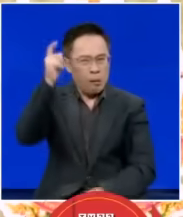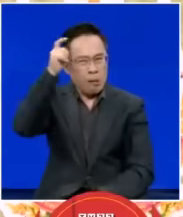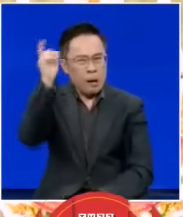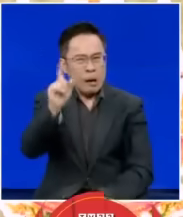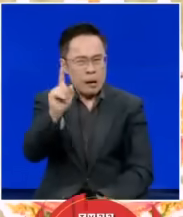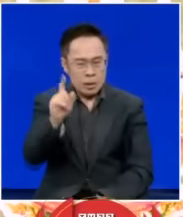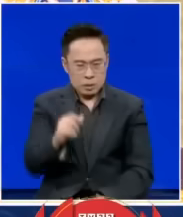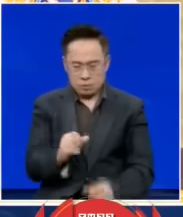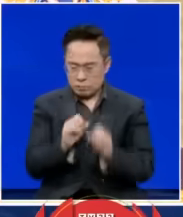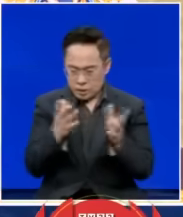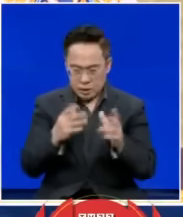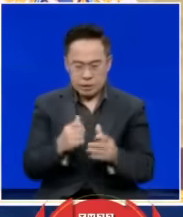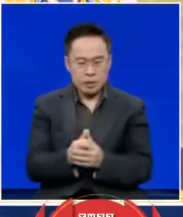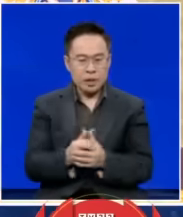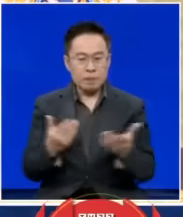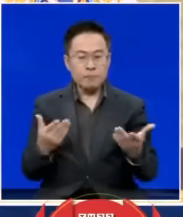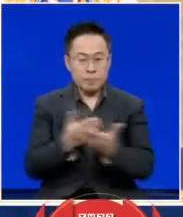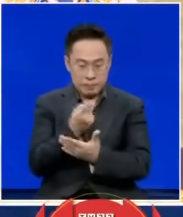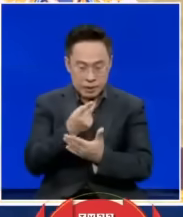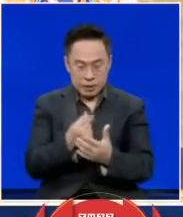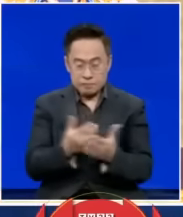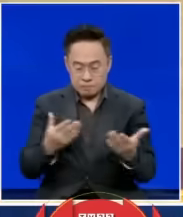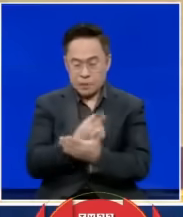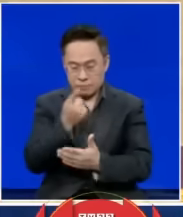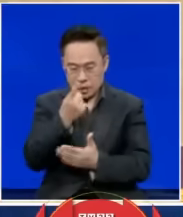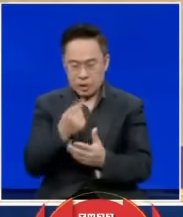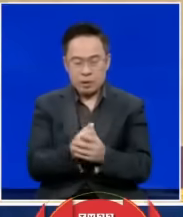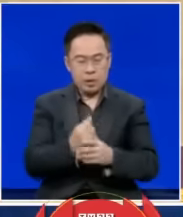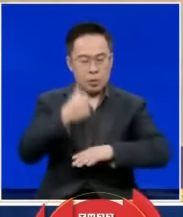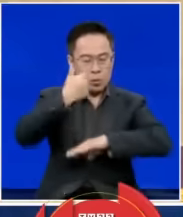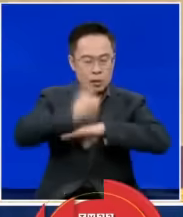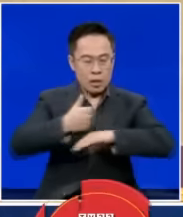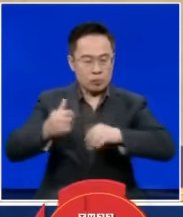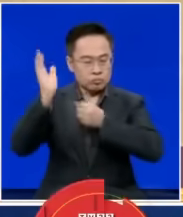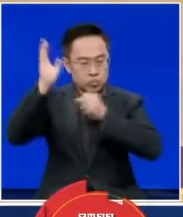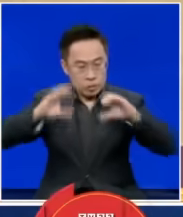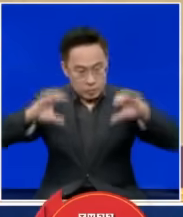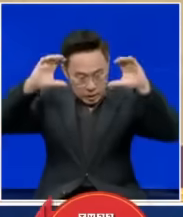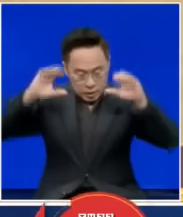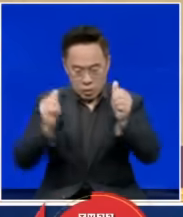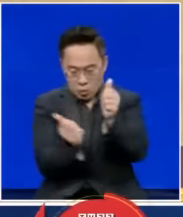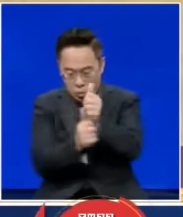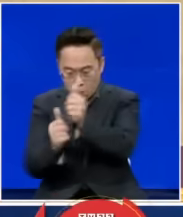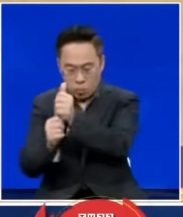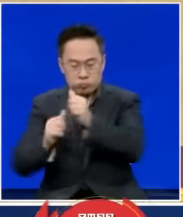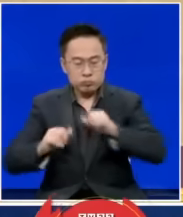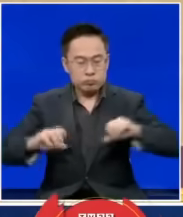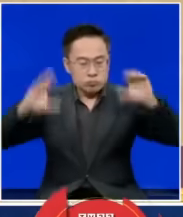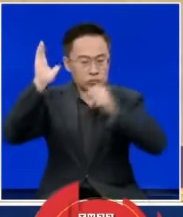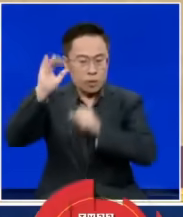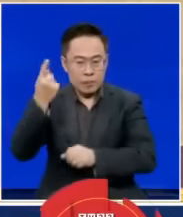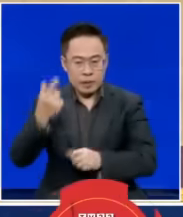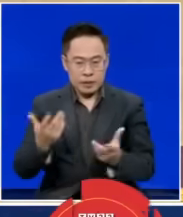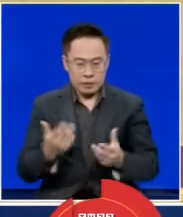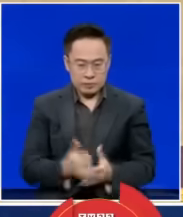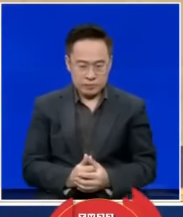ปรับเฉพาะตัวท่านโฆษกจะด้วยไหมนะแล้วรองโฆษกจะมีใครบ้างที่ยังคงอยู่นะ คือหลังๆนี้ก็ตั้งข้อสังเกตว่าเอ๊ะทำไมเ